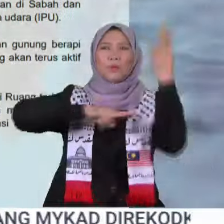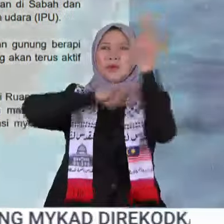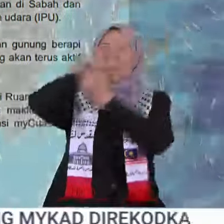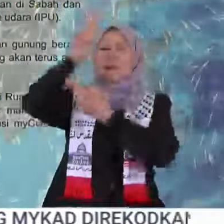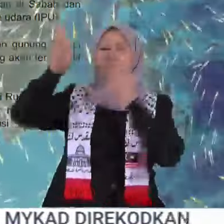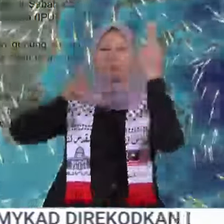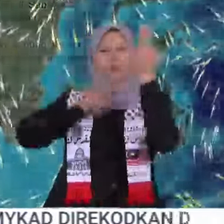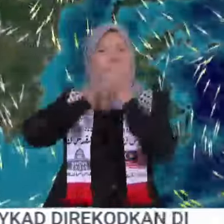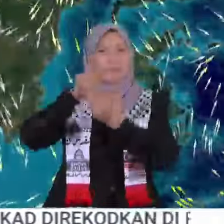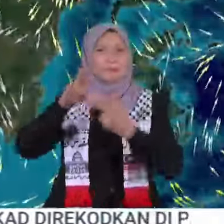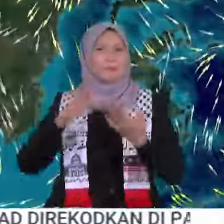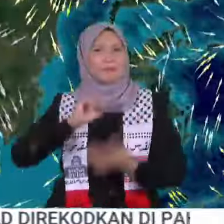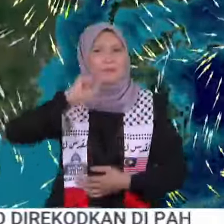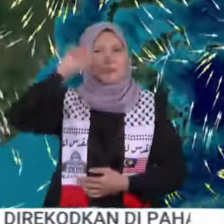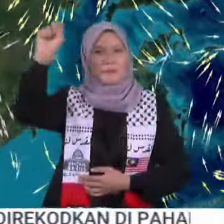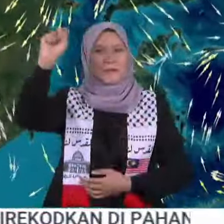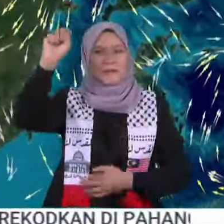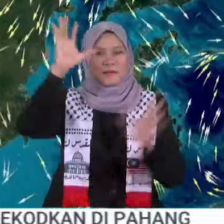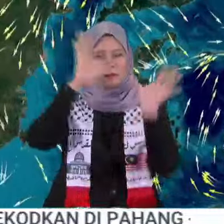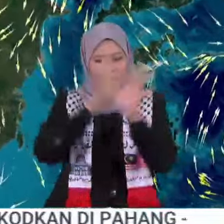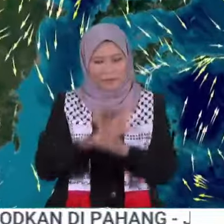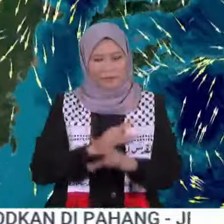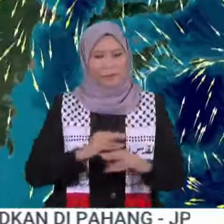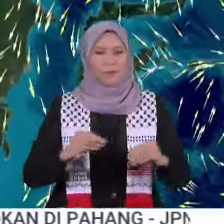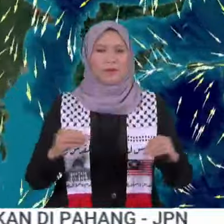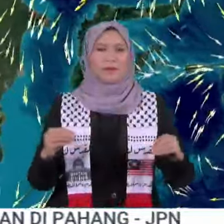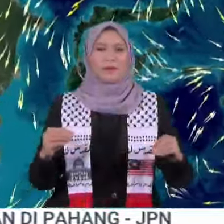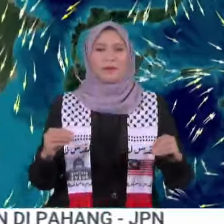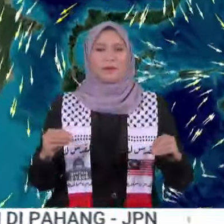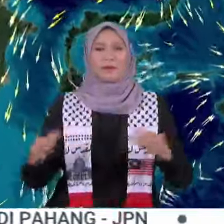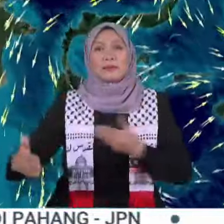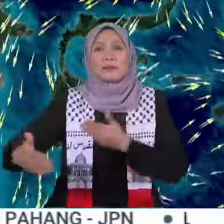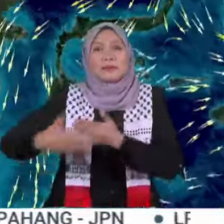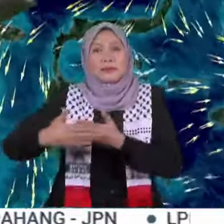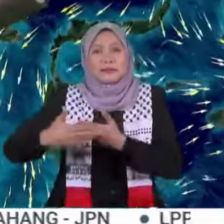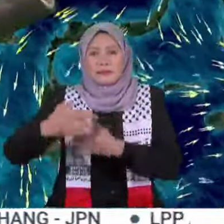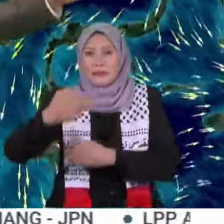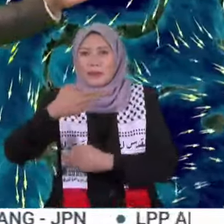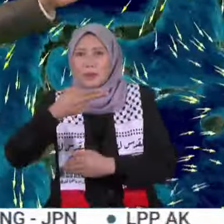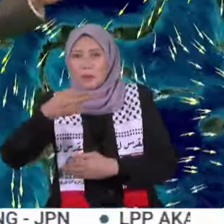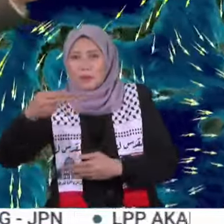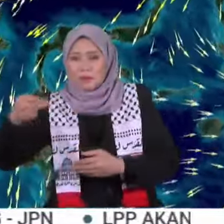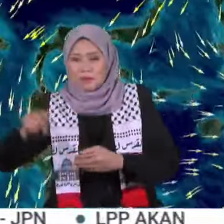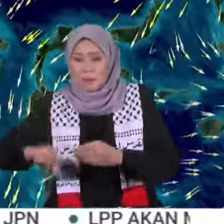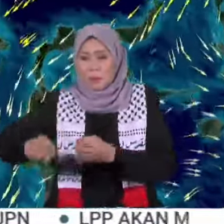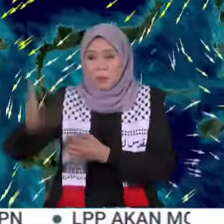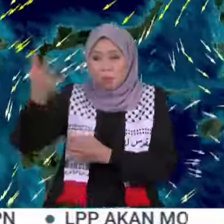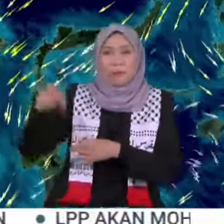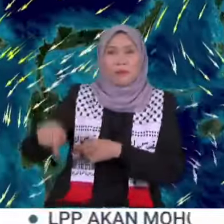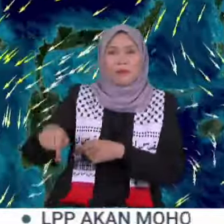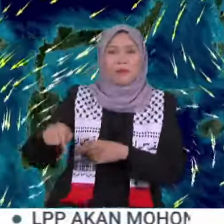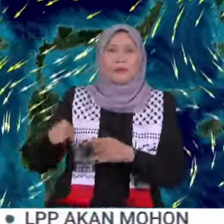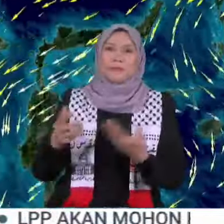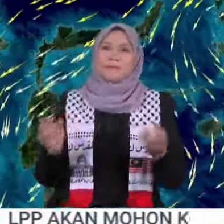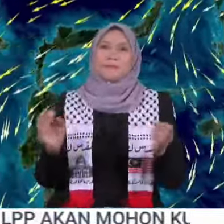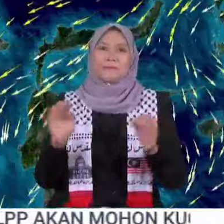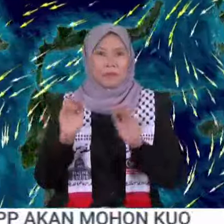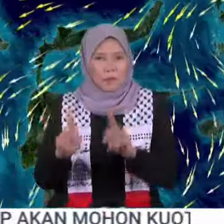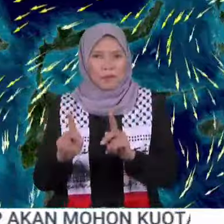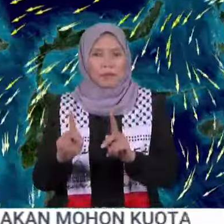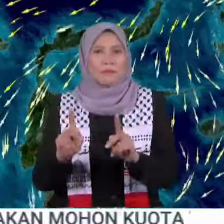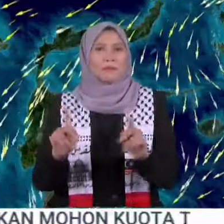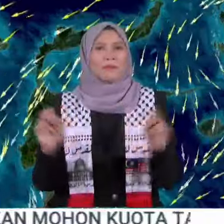di sekitar Sabah dan juga Sarawak yang berada berdekatan dengan letusan gunung tersebut didapati tidak